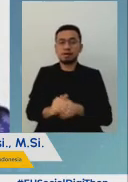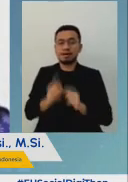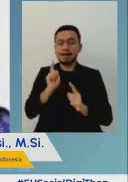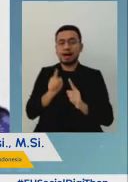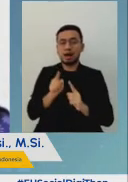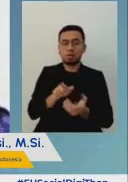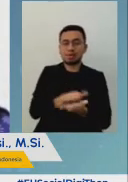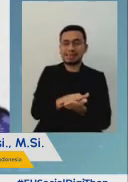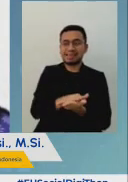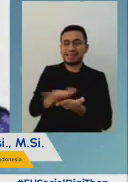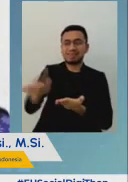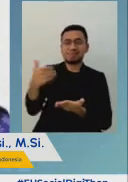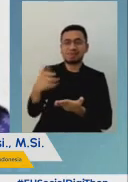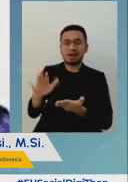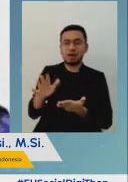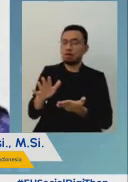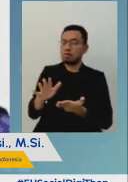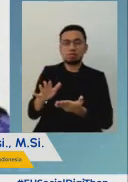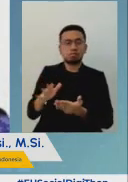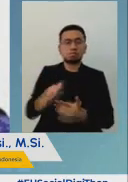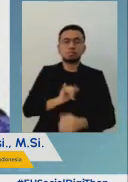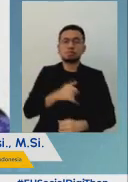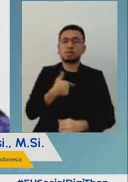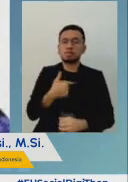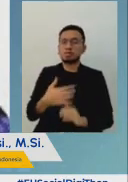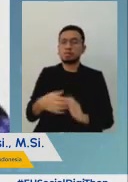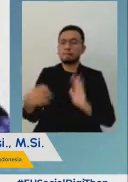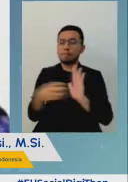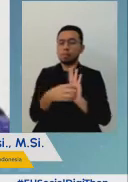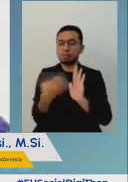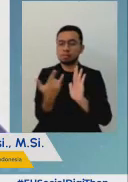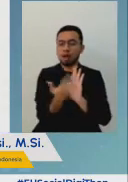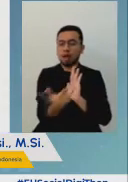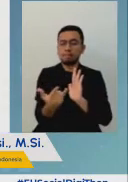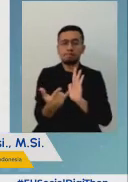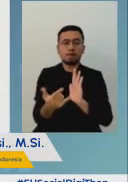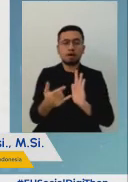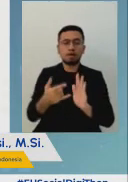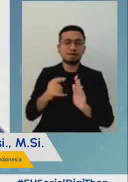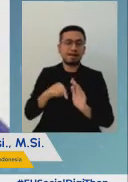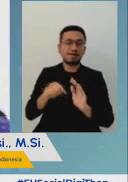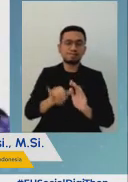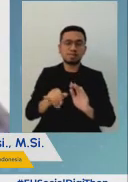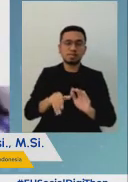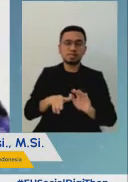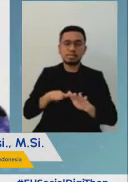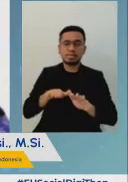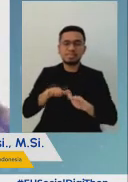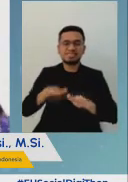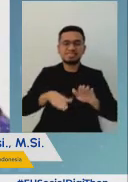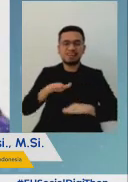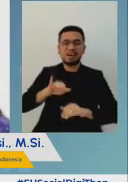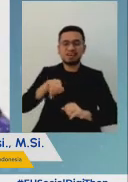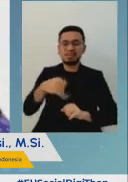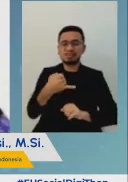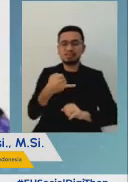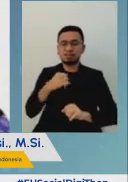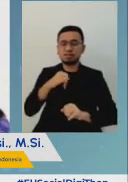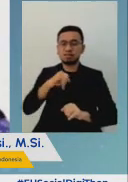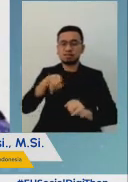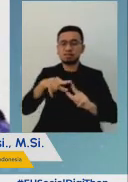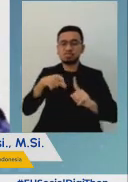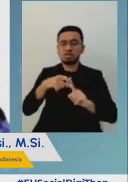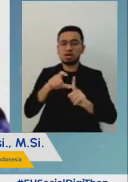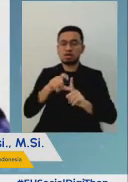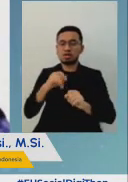permanen ada di jejak digital kita. Tuh, sehingga tidak akan bisa dilupakan gitu. Ketika itu dicari-cari oleh orang